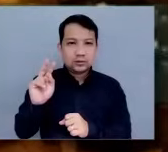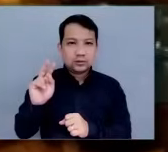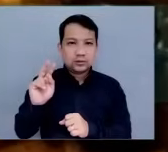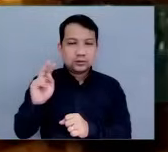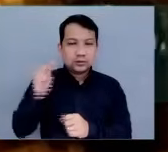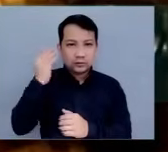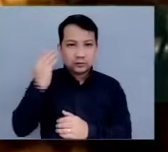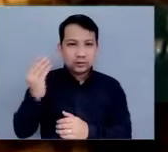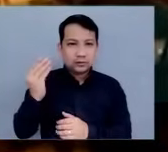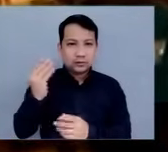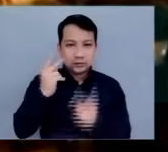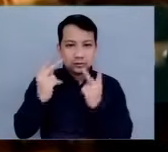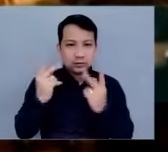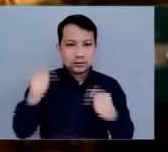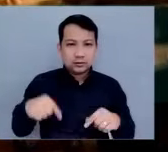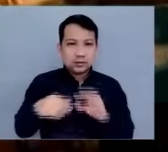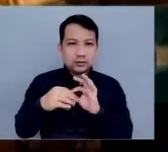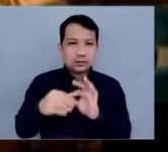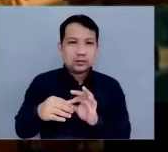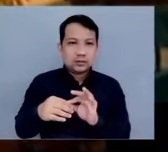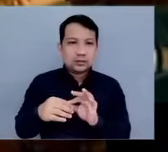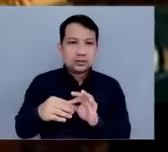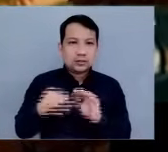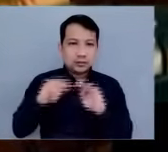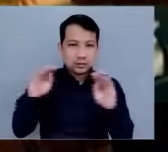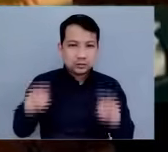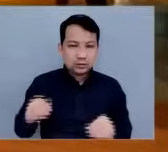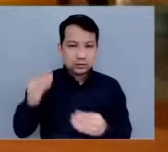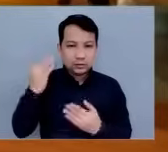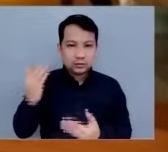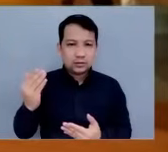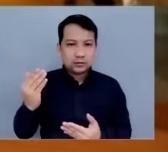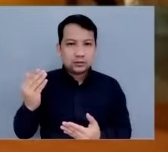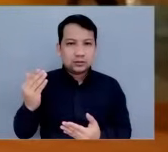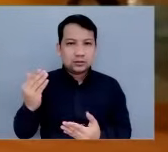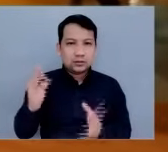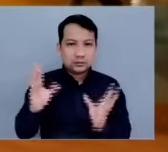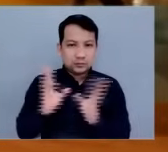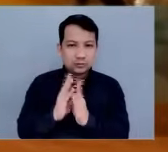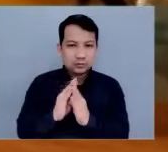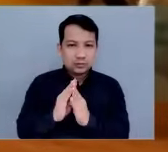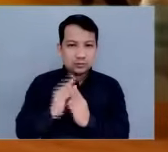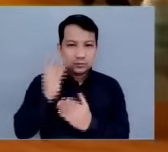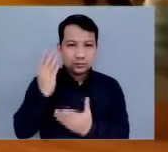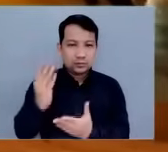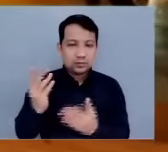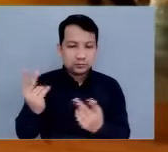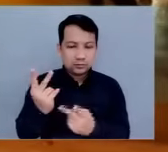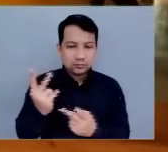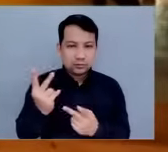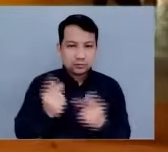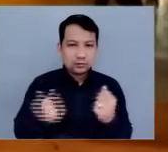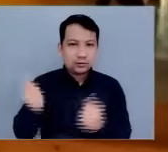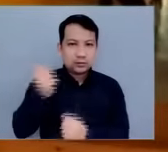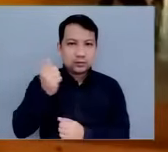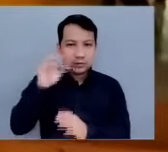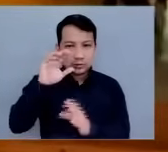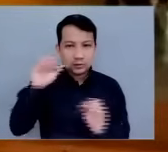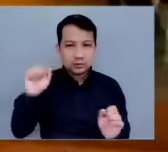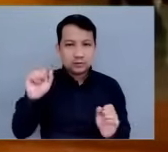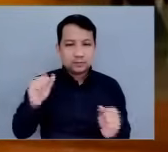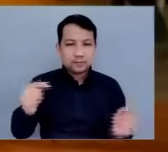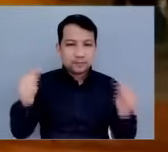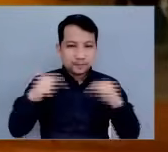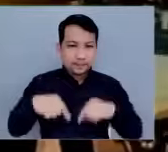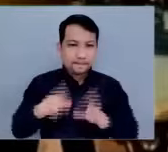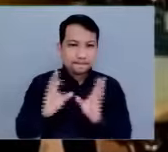isang state visit ng Malacanang. Ito ay isang bilateral meeting sa pagitan ng dalawang heads of state. Matapos noon